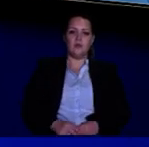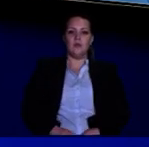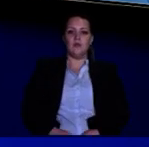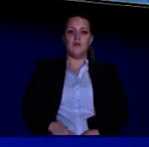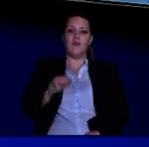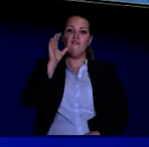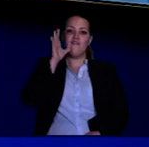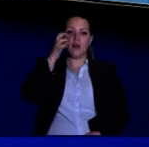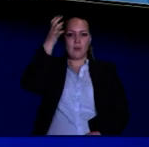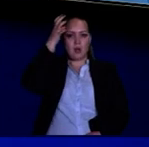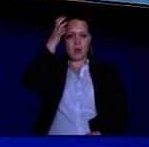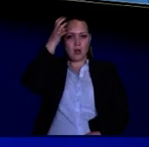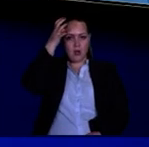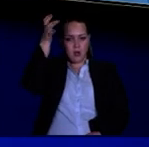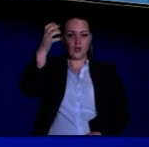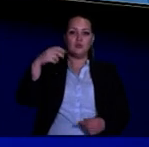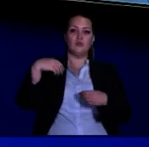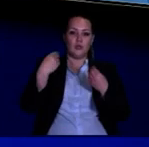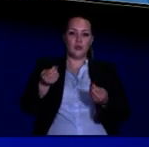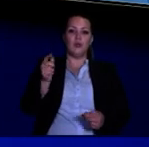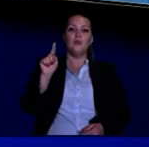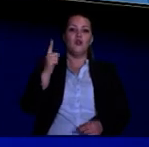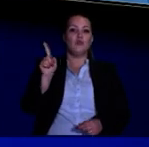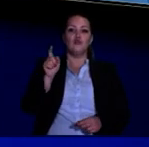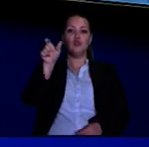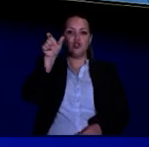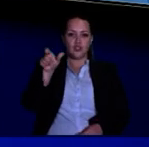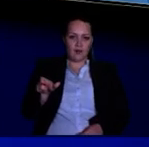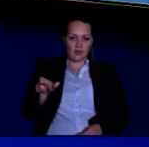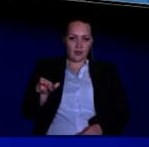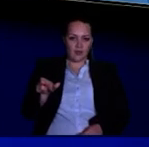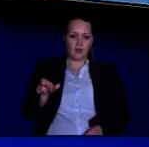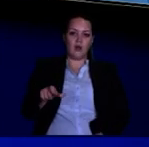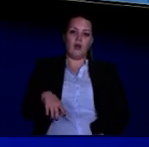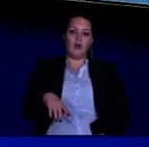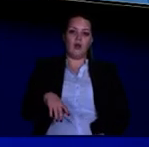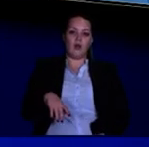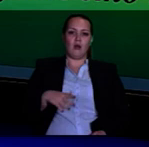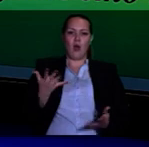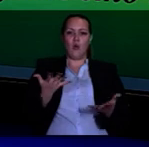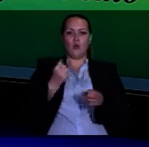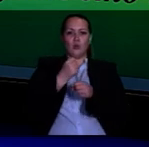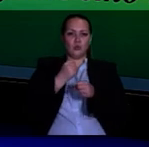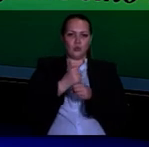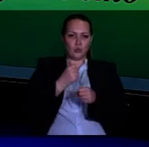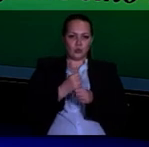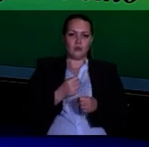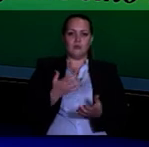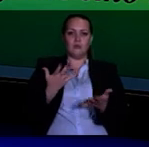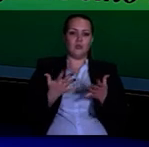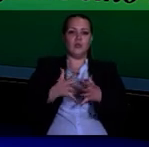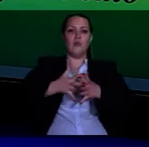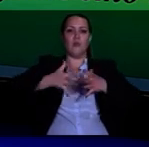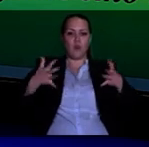Время разум дает, потому что человек чем-то занимается. И чем больше